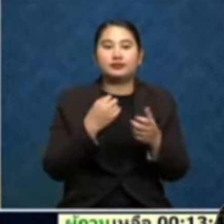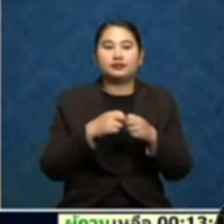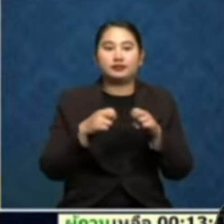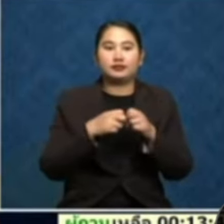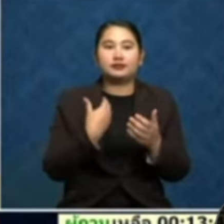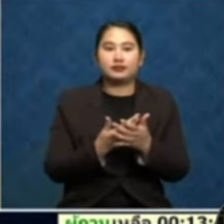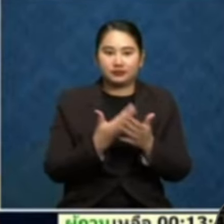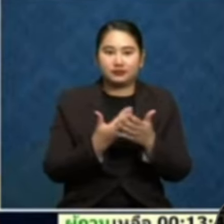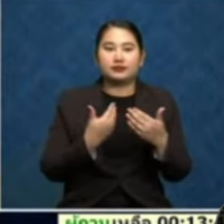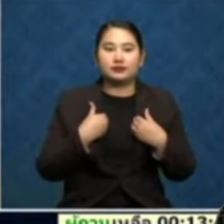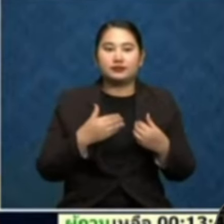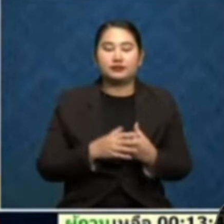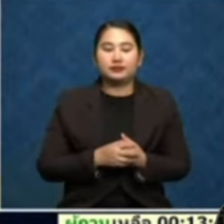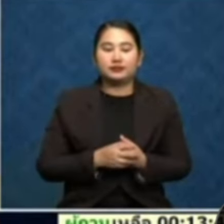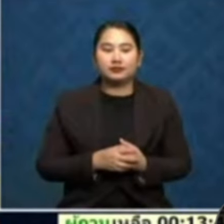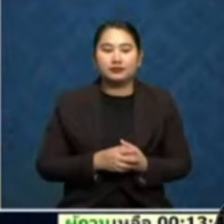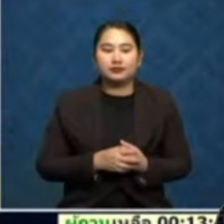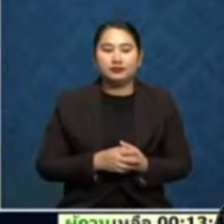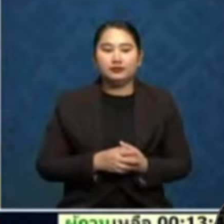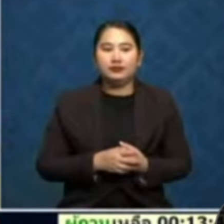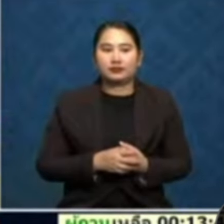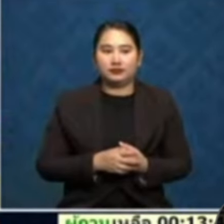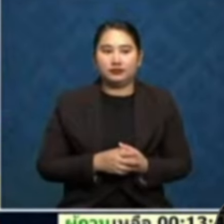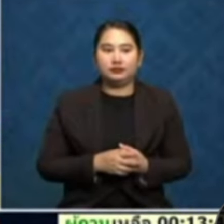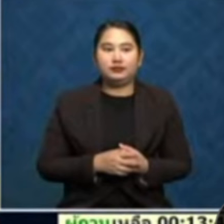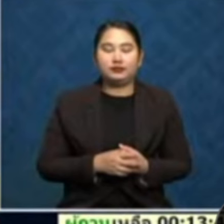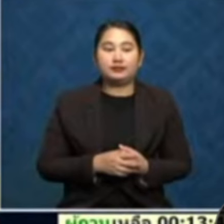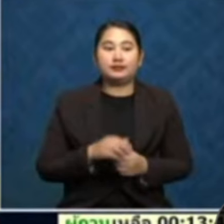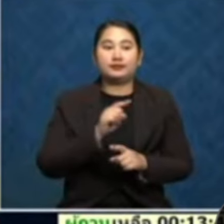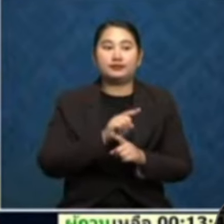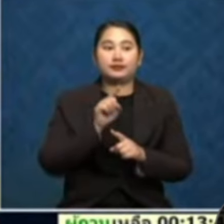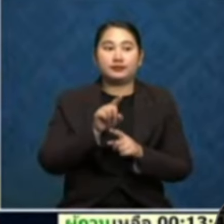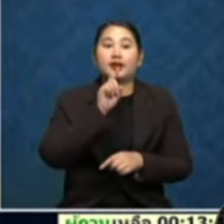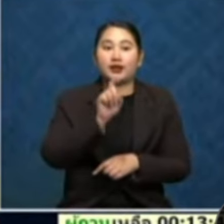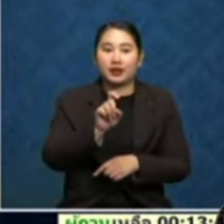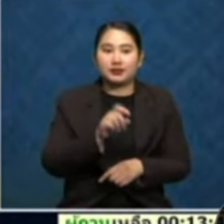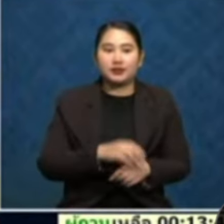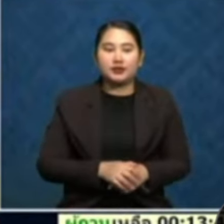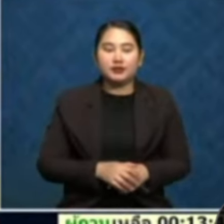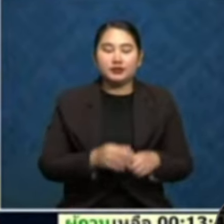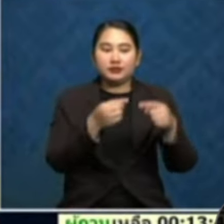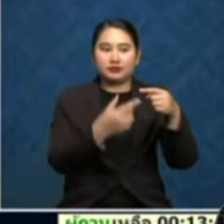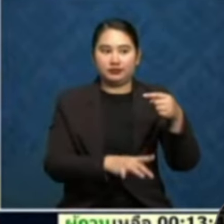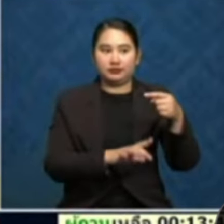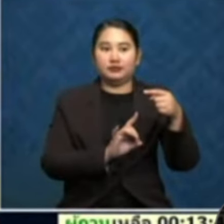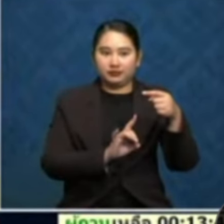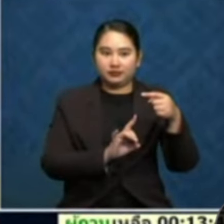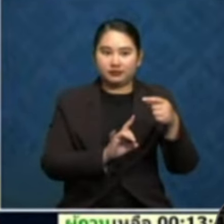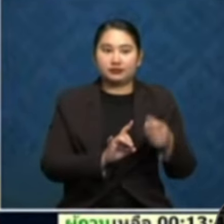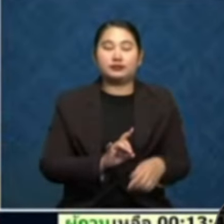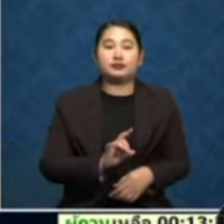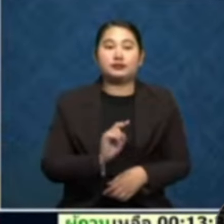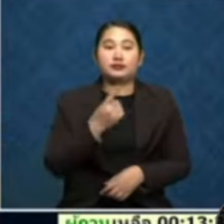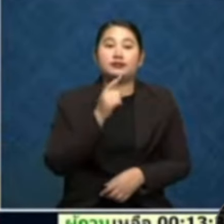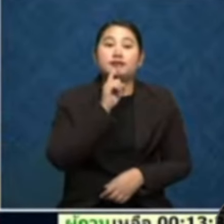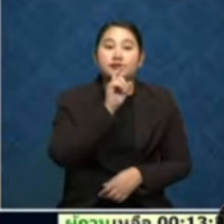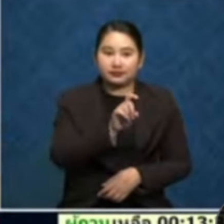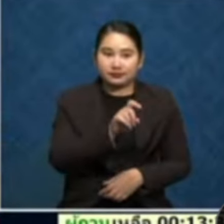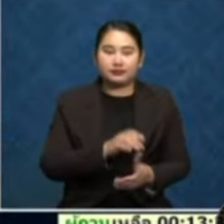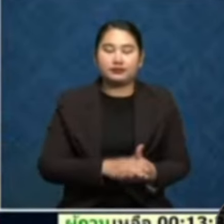ด้วยกันอีกด้วยเช่นกันครับเริ่มจากการถามรอบแรกนะครับท่านประธานที่จะประกอบไปด้วยคำถาม 8ข้อย่อยๆด้วยกันนะครับก่อนเริ่มการตั้งคำ